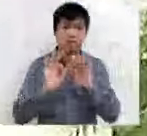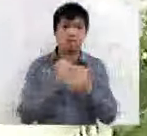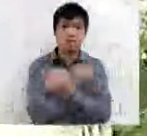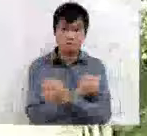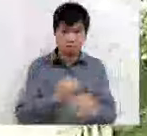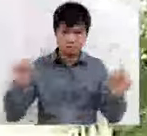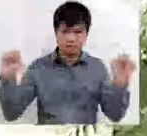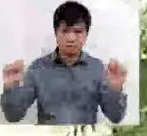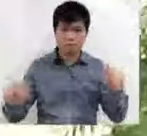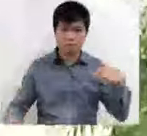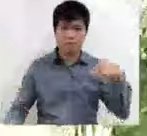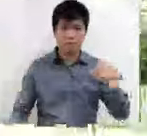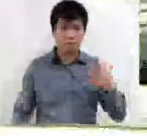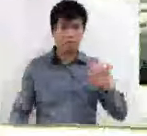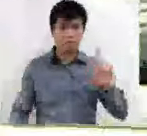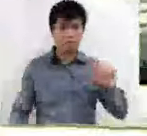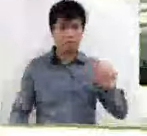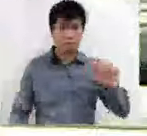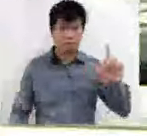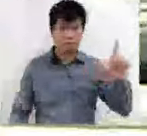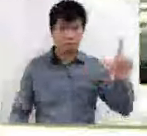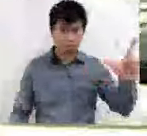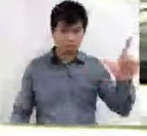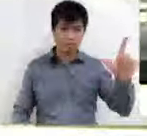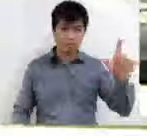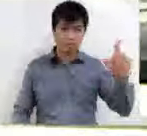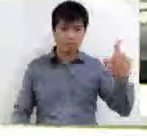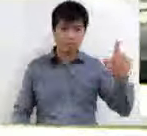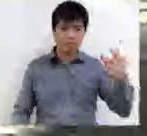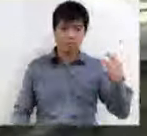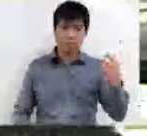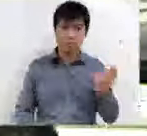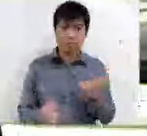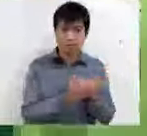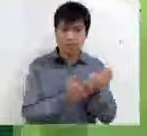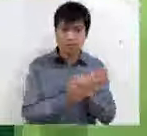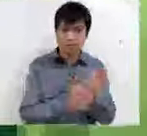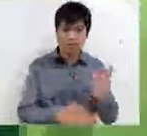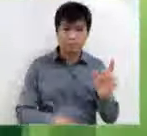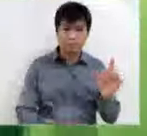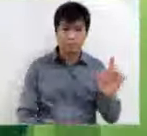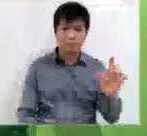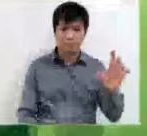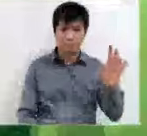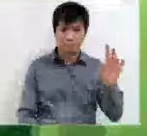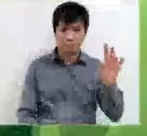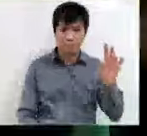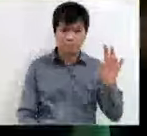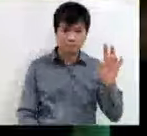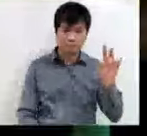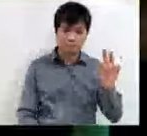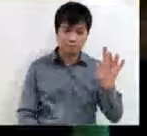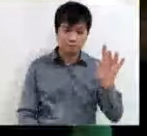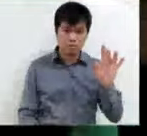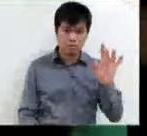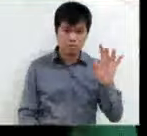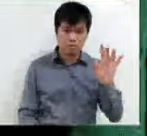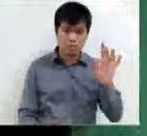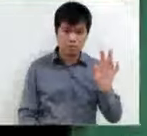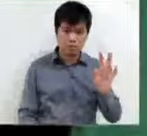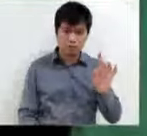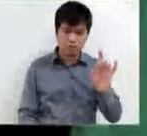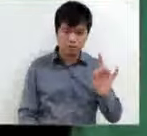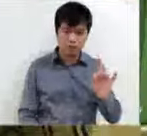Rizal Medical Center sa Pasig, 8 hanggang 10 pasyente ang nagpapakonsulta sa emergency room araw-araw dahil sa iba't